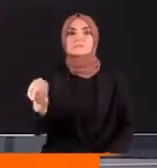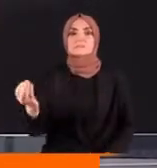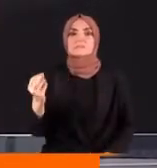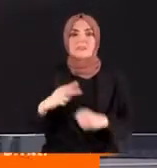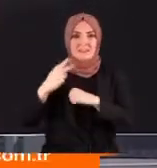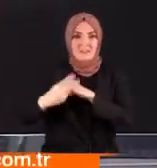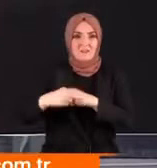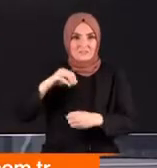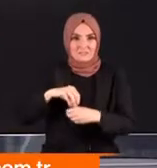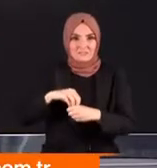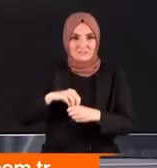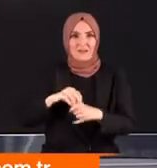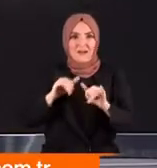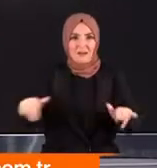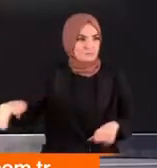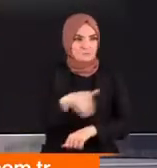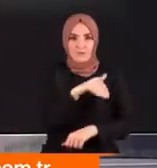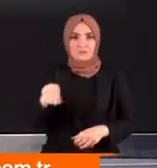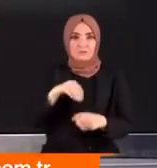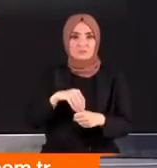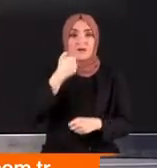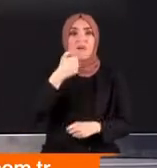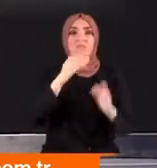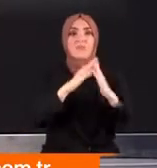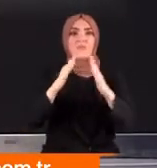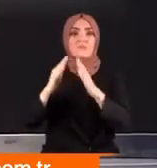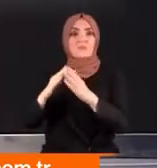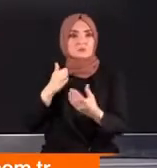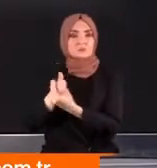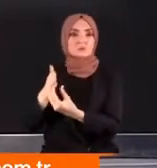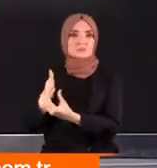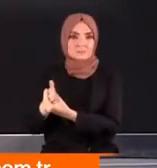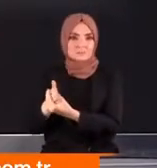tam 6 eve girdiler. Kovanlarındaki bala kadar çaldılar.